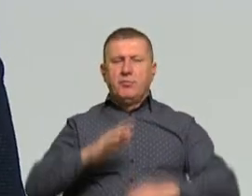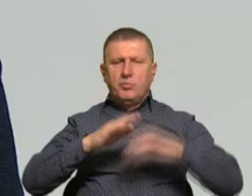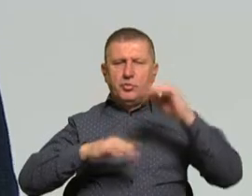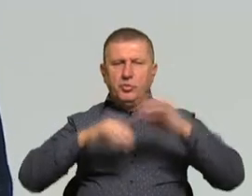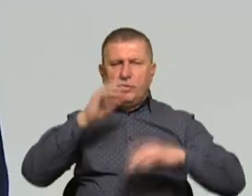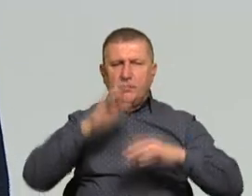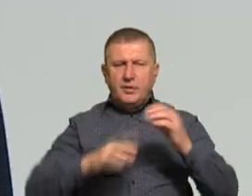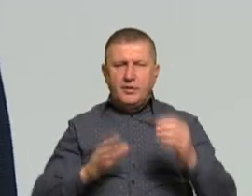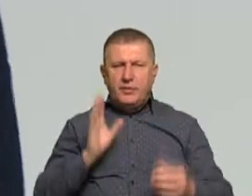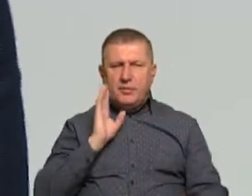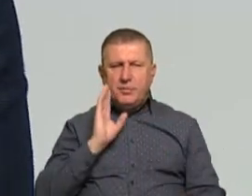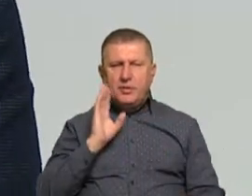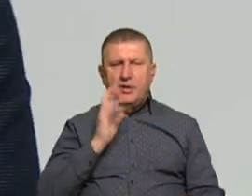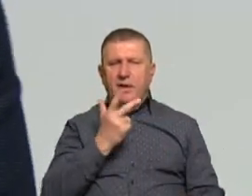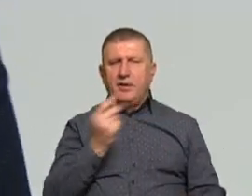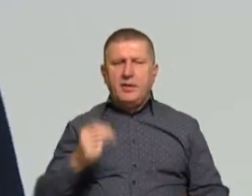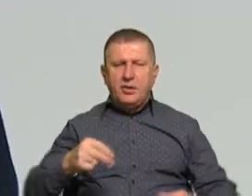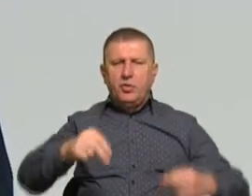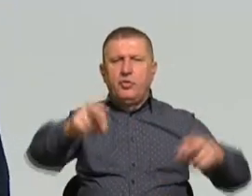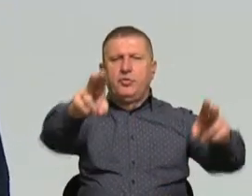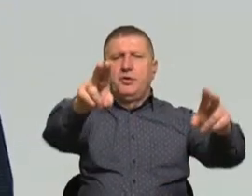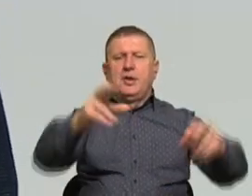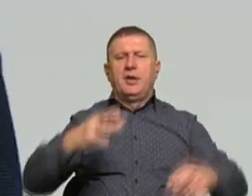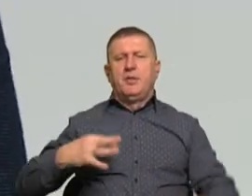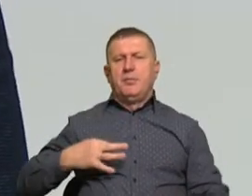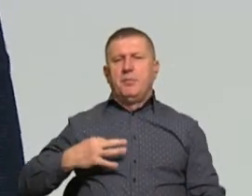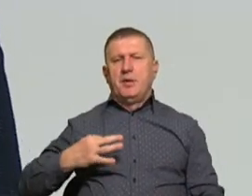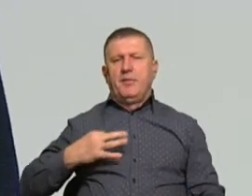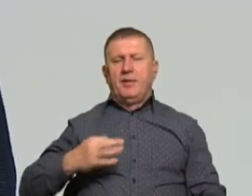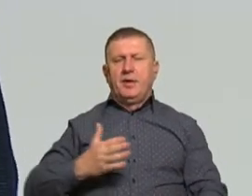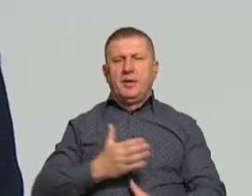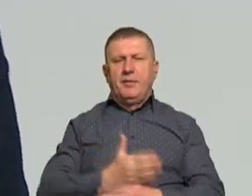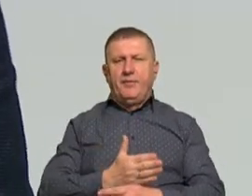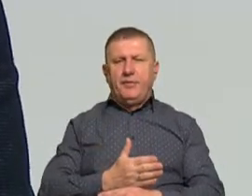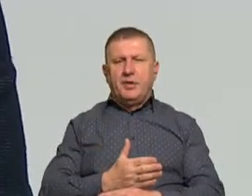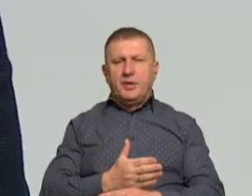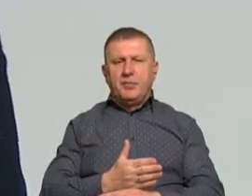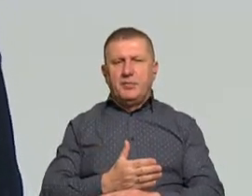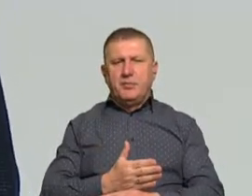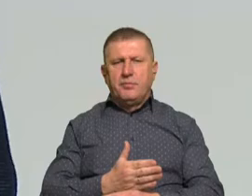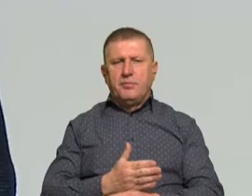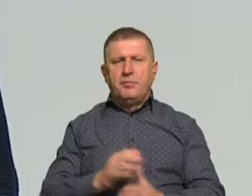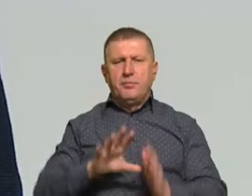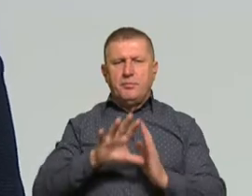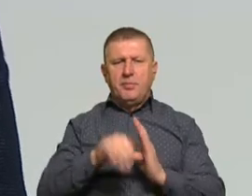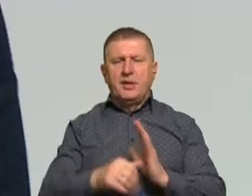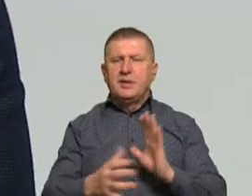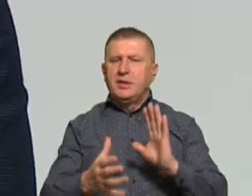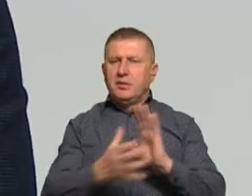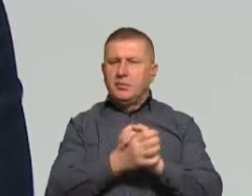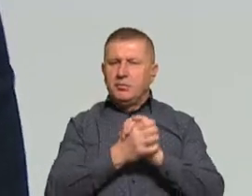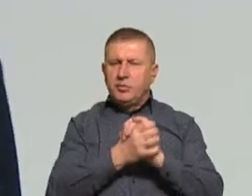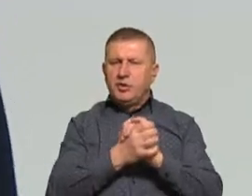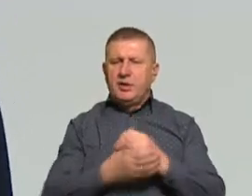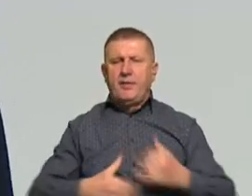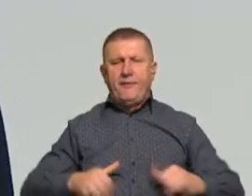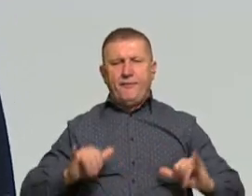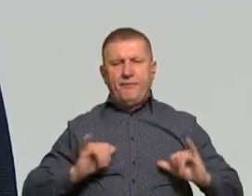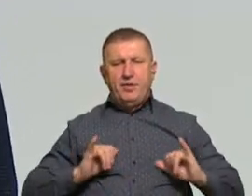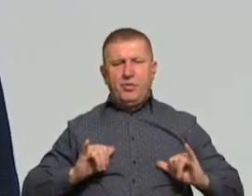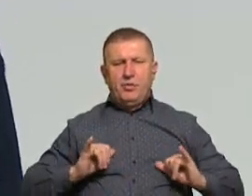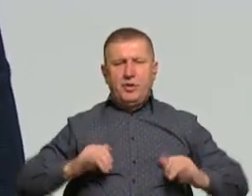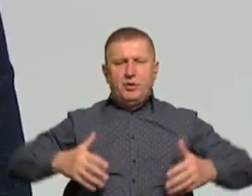budownictwa mieszkaniowego, a nie oddaje pole deweloperom wyłącznie. Jeżeli chcecie państwo miasta przyjaznego, wygodnego do życia,